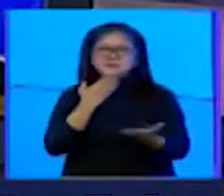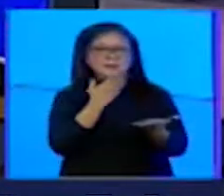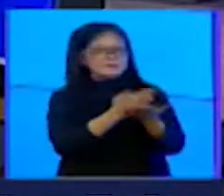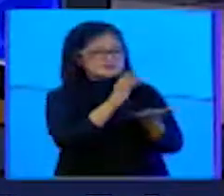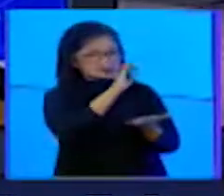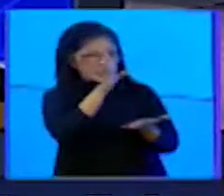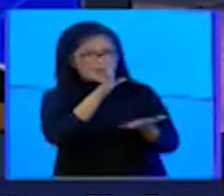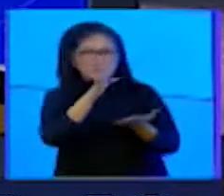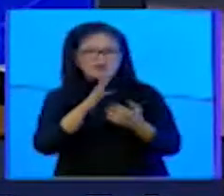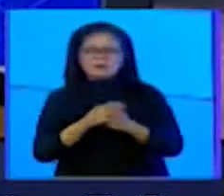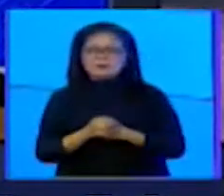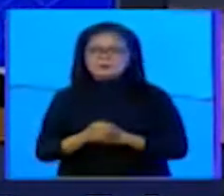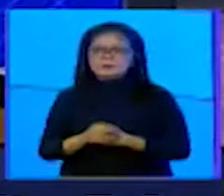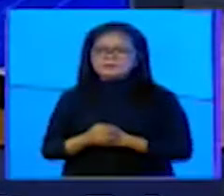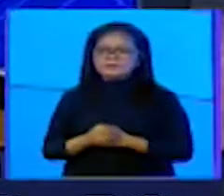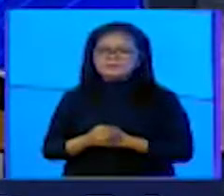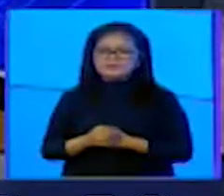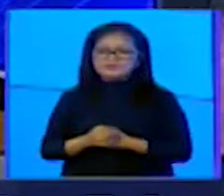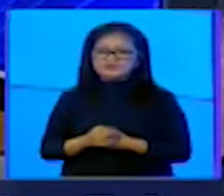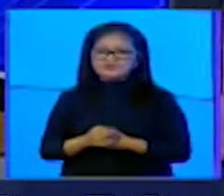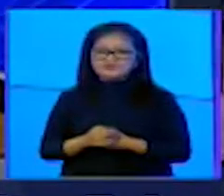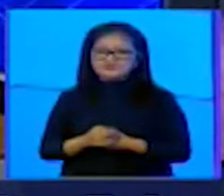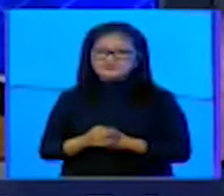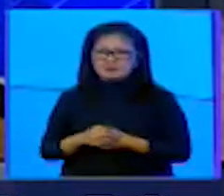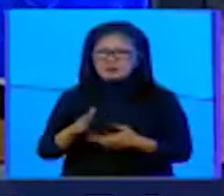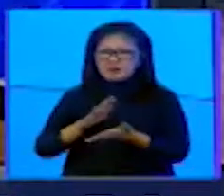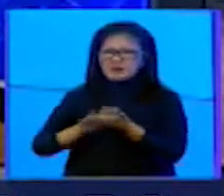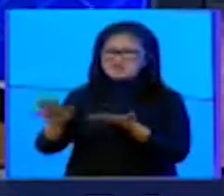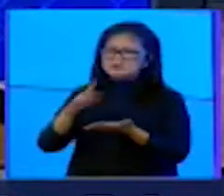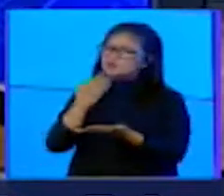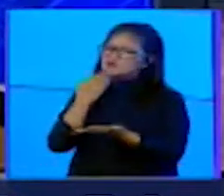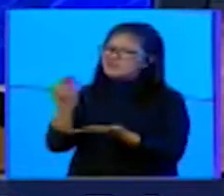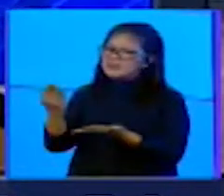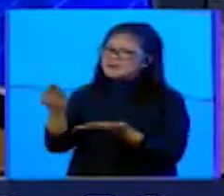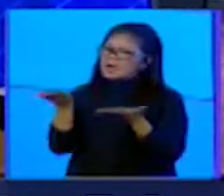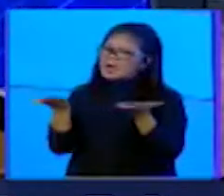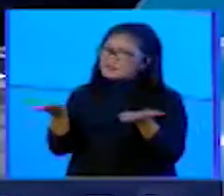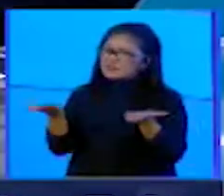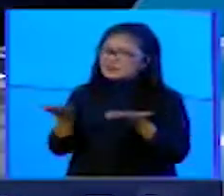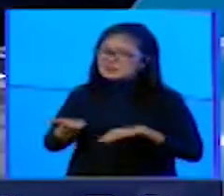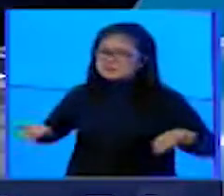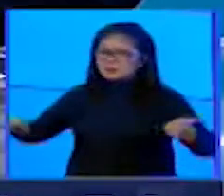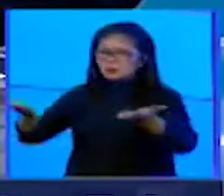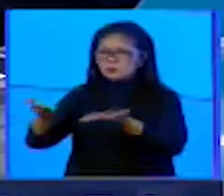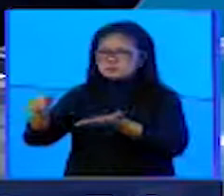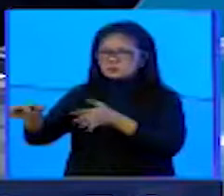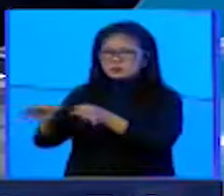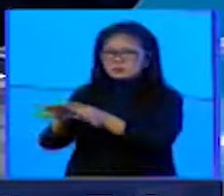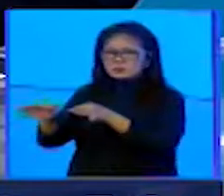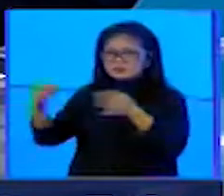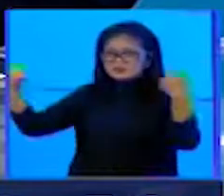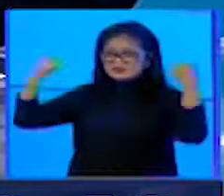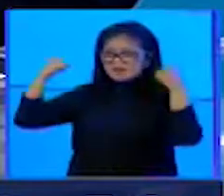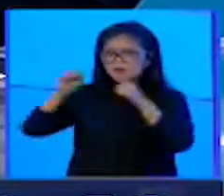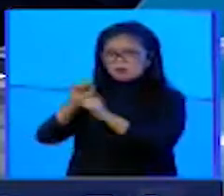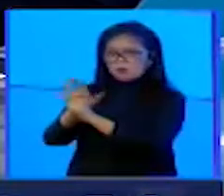Tommy, salam sehat juga Mas Tommy. Baik Pak Joko, langsung saja konfirmasinya bagaimana kondisi fasilitas kesehatan darurat COVID-19,